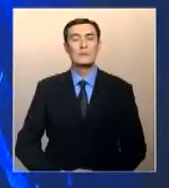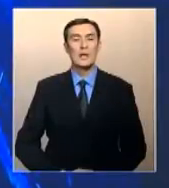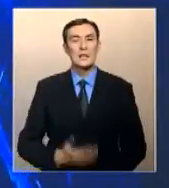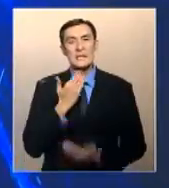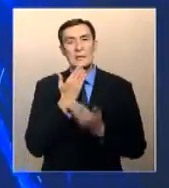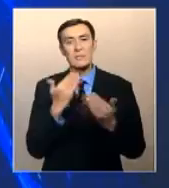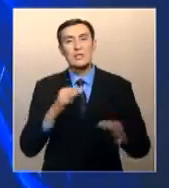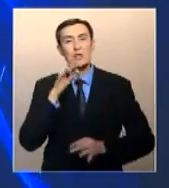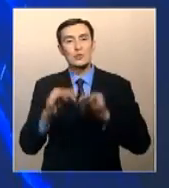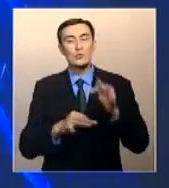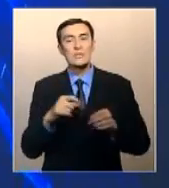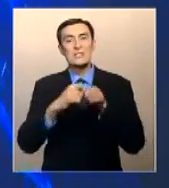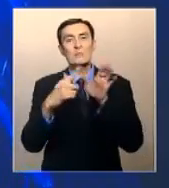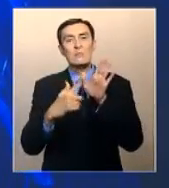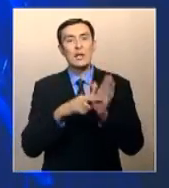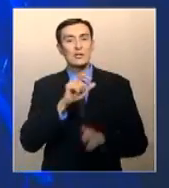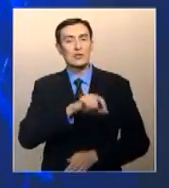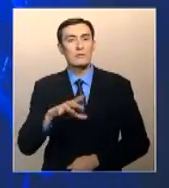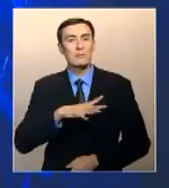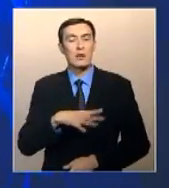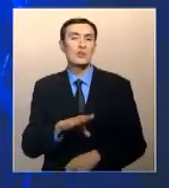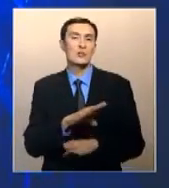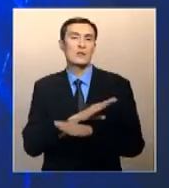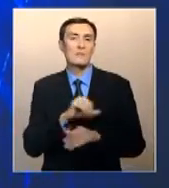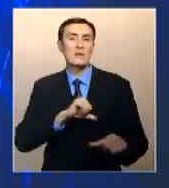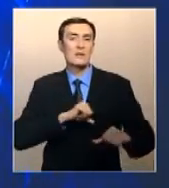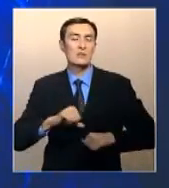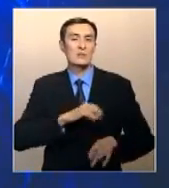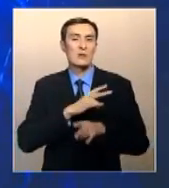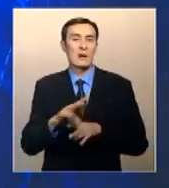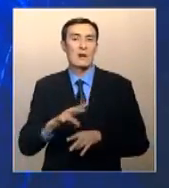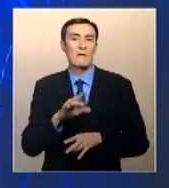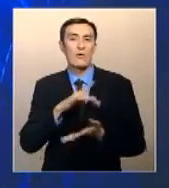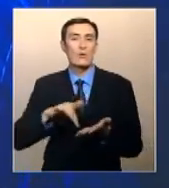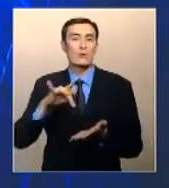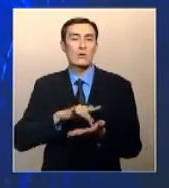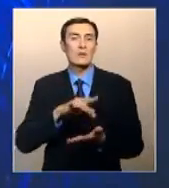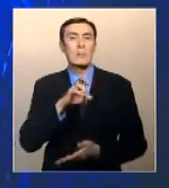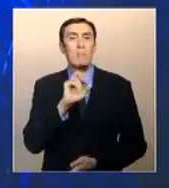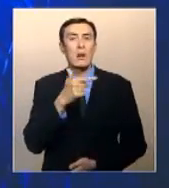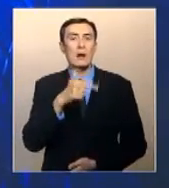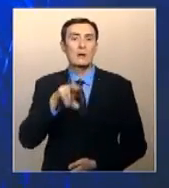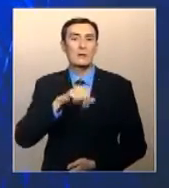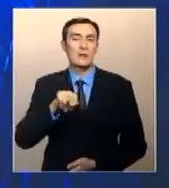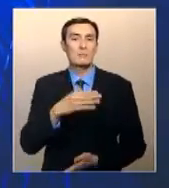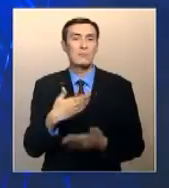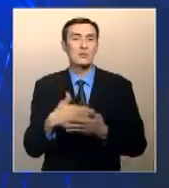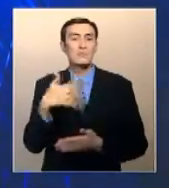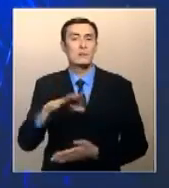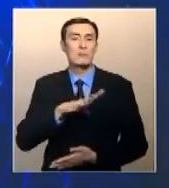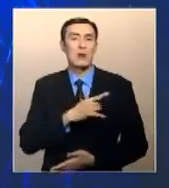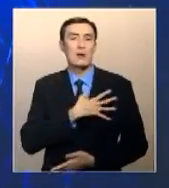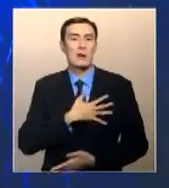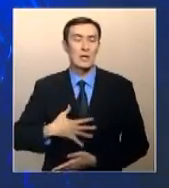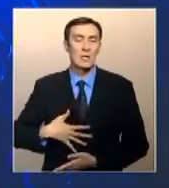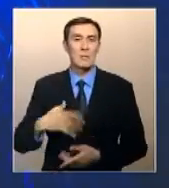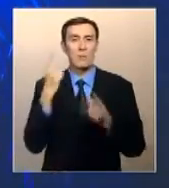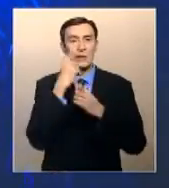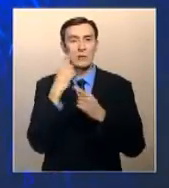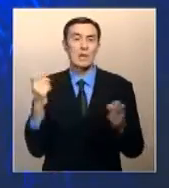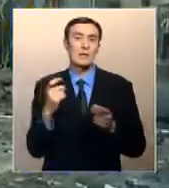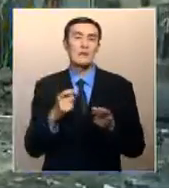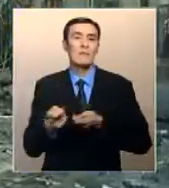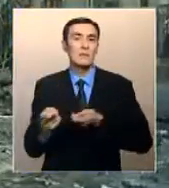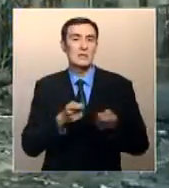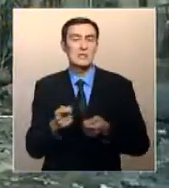За последние сутки 17 человек стали жертвами террористических атак в иракском Багдаде. Почти 50 получили ранения. По данным